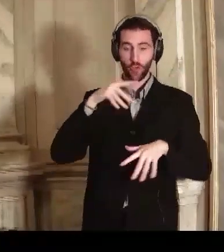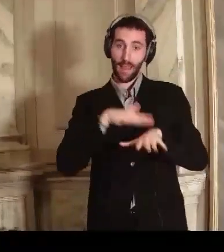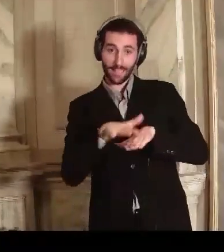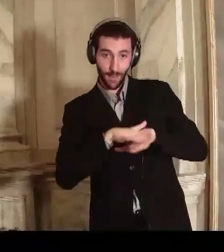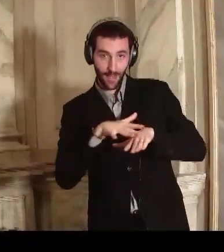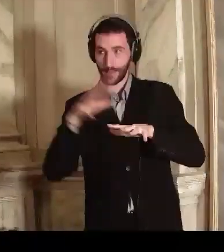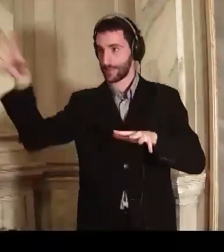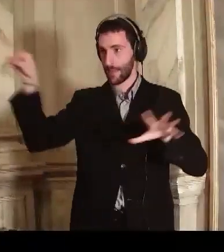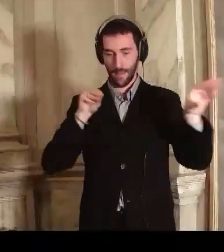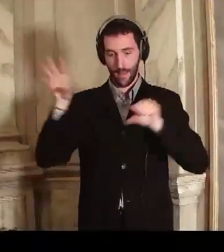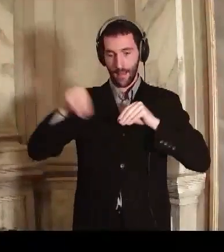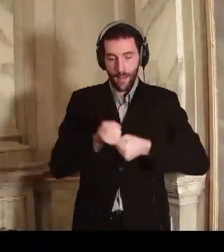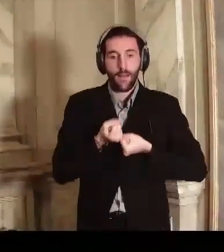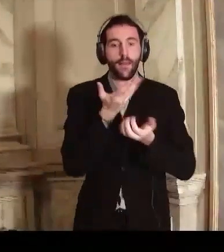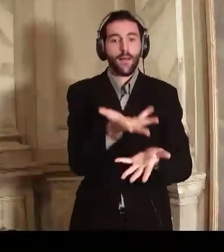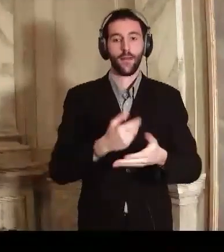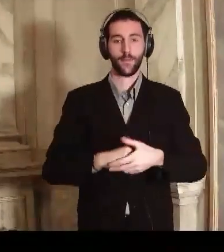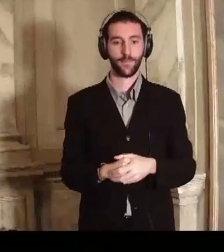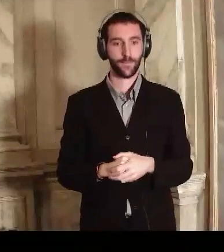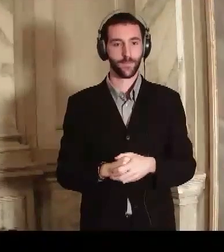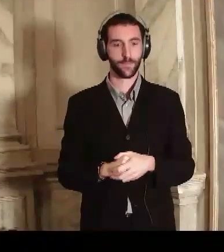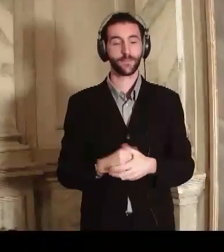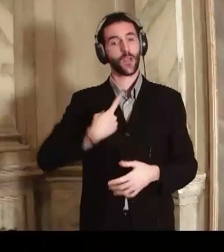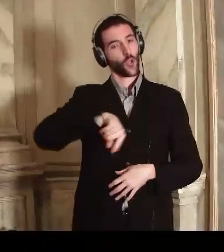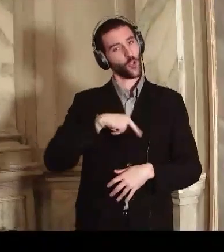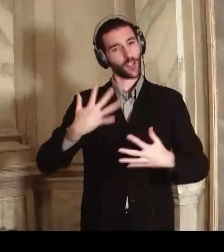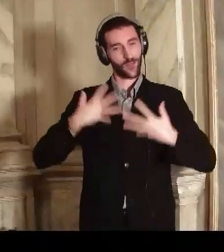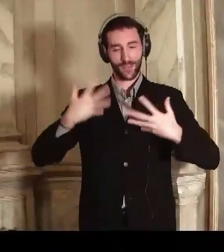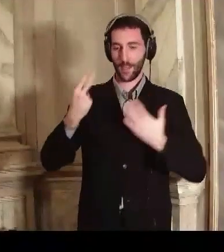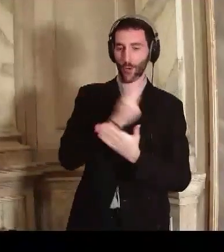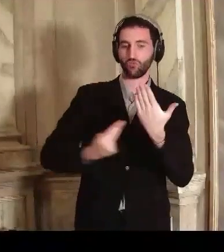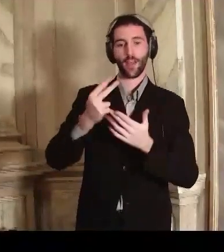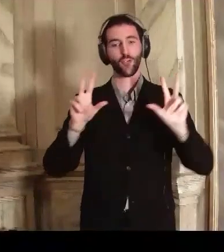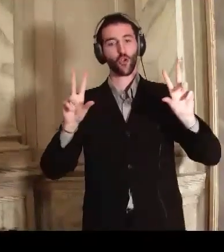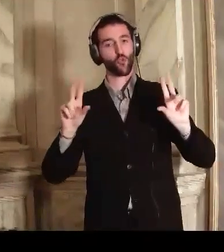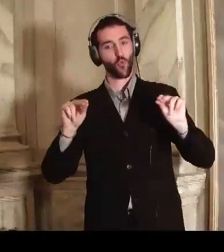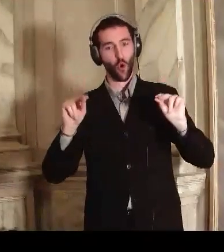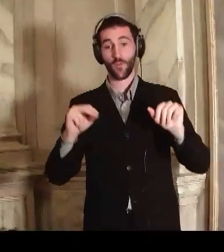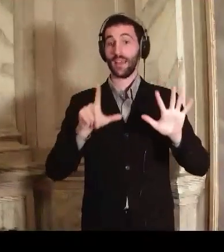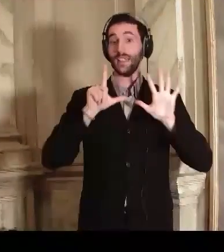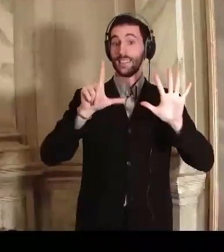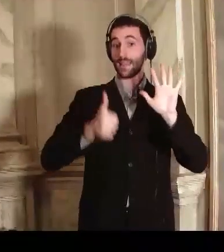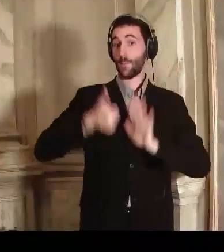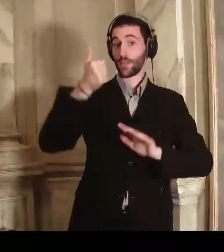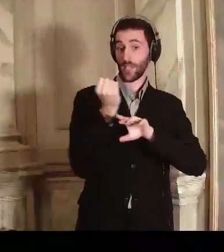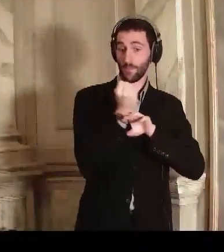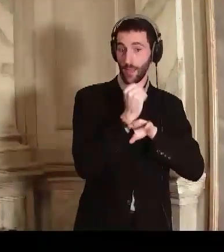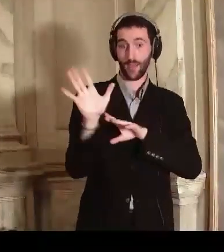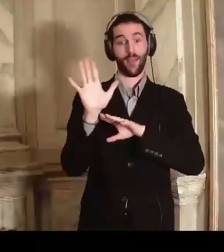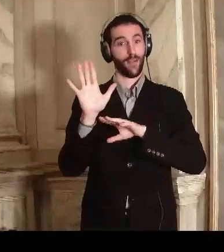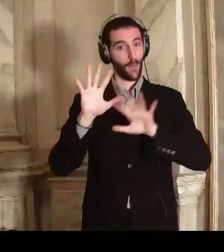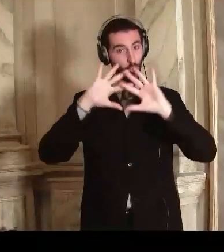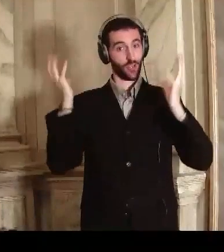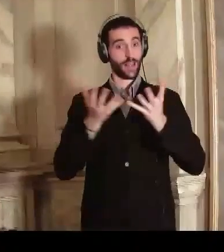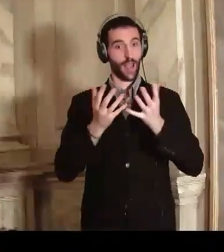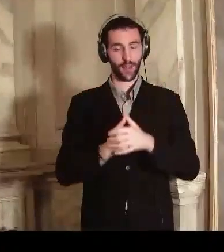esperienza. Siamo lieti quest'anno di commissionare nuovi progetti di un festival che prevede 7 prime mondiali, così come siamo entusiasti di